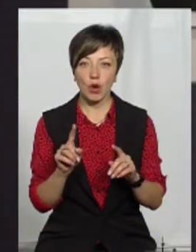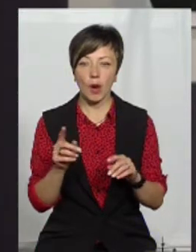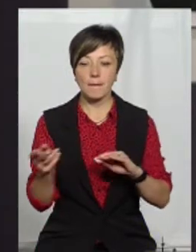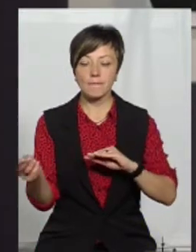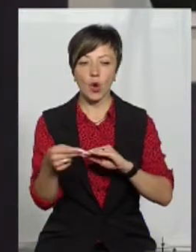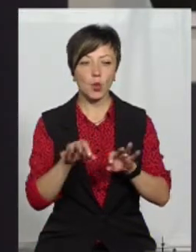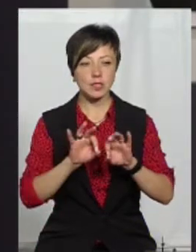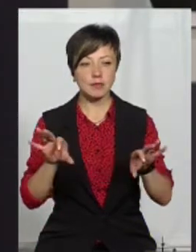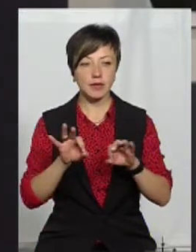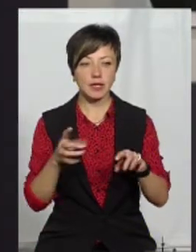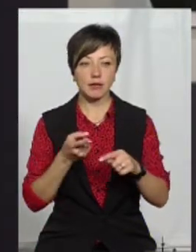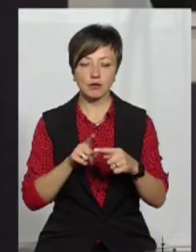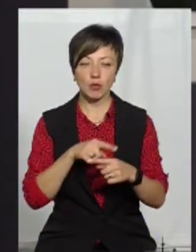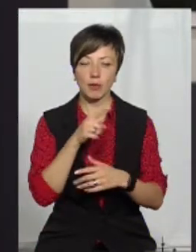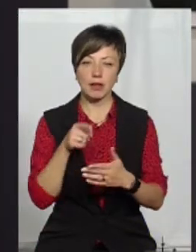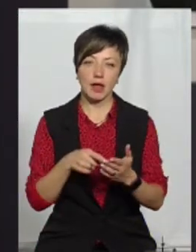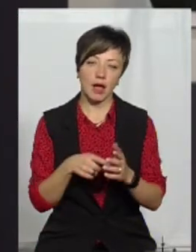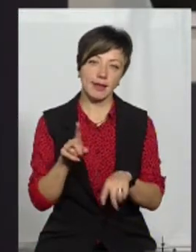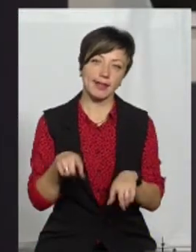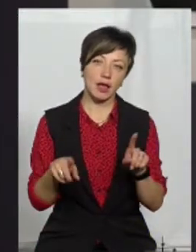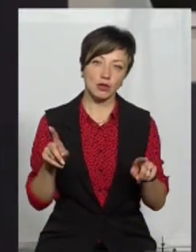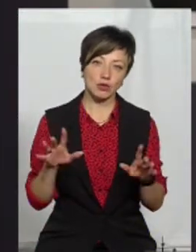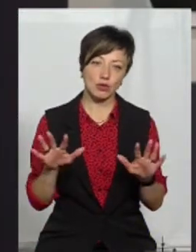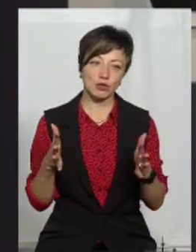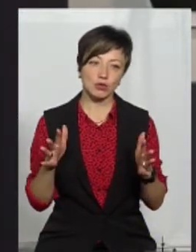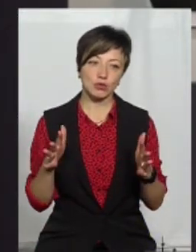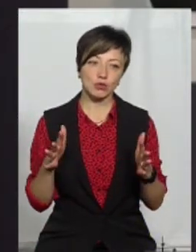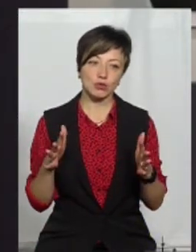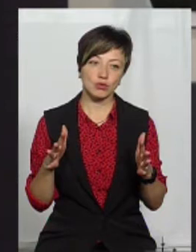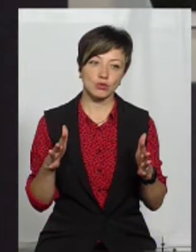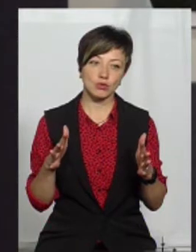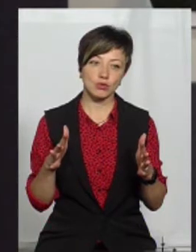просвіта в цьому питанні дещо